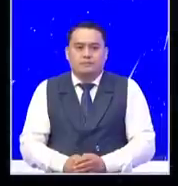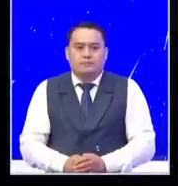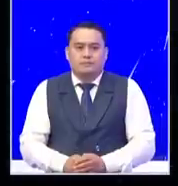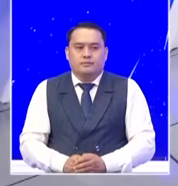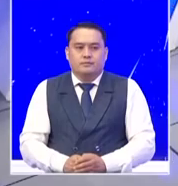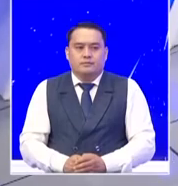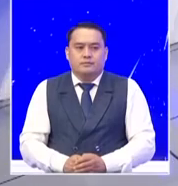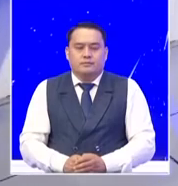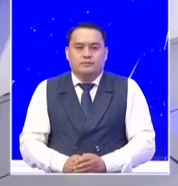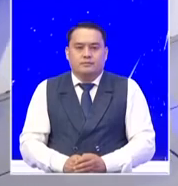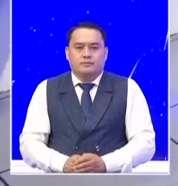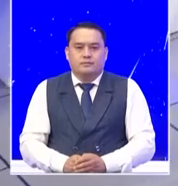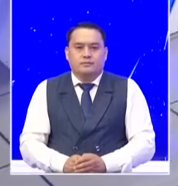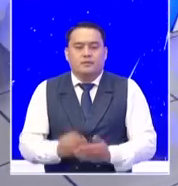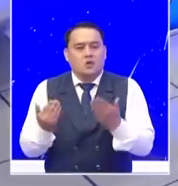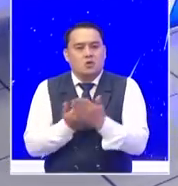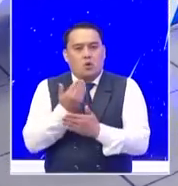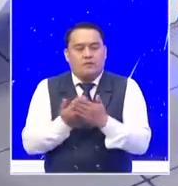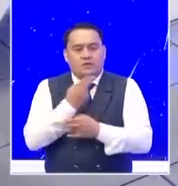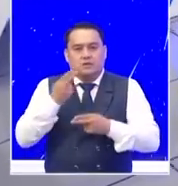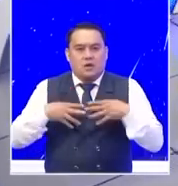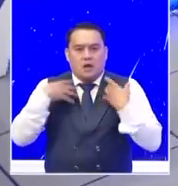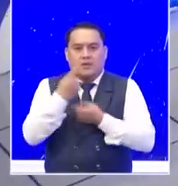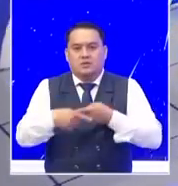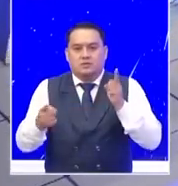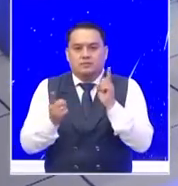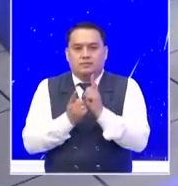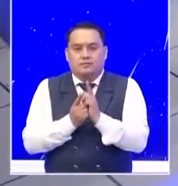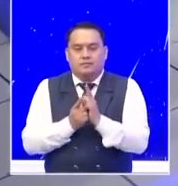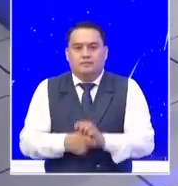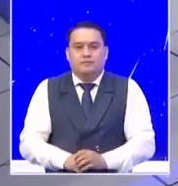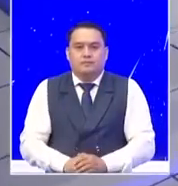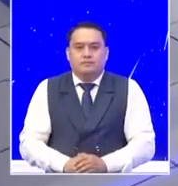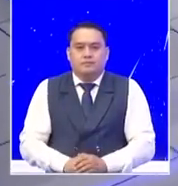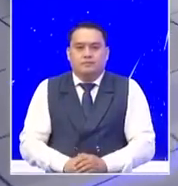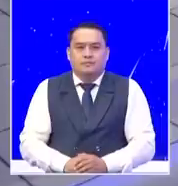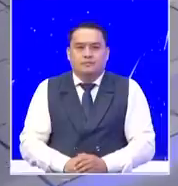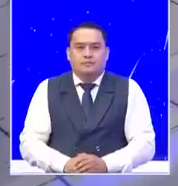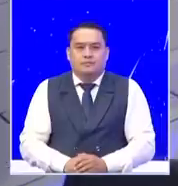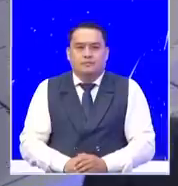Это была вся информация к этому часу. Спасибо за внимание. До свидания.